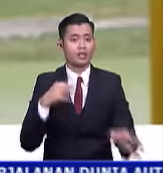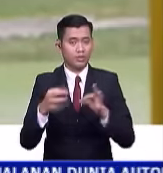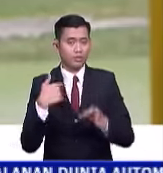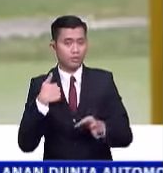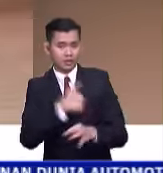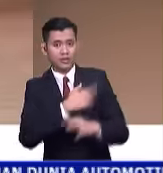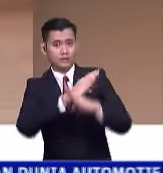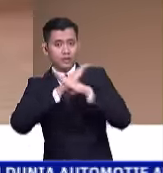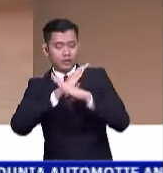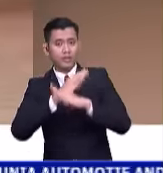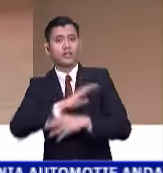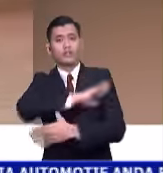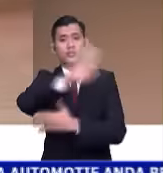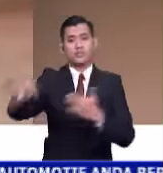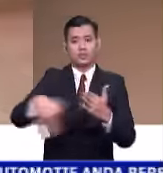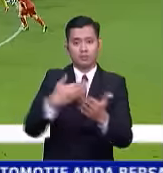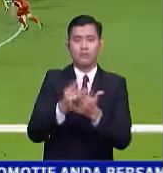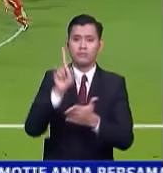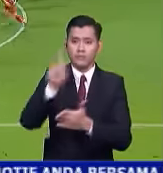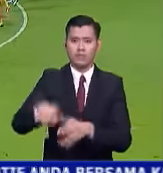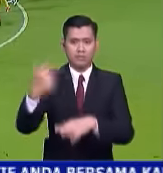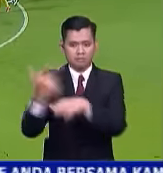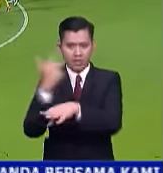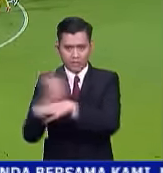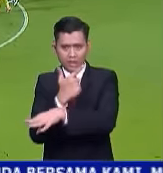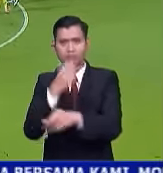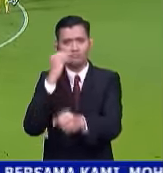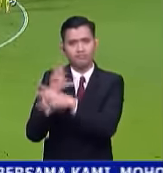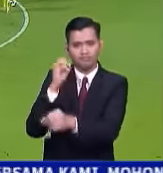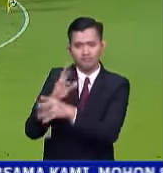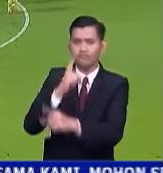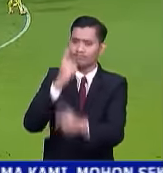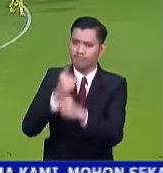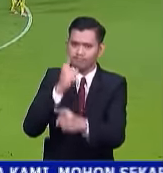mahu semua pemain turun bawah buat defending lah.